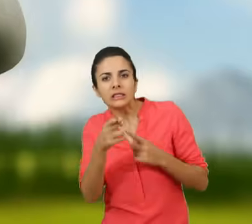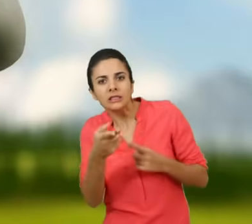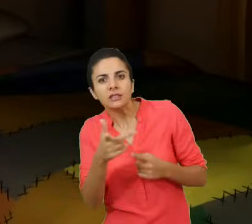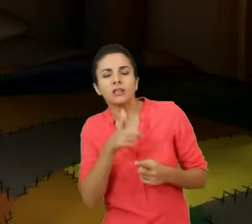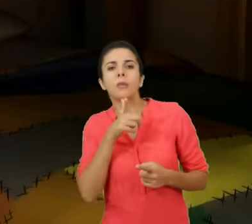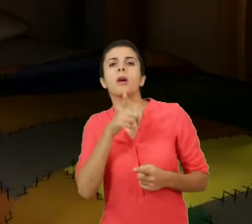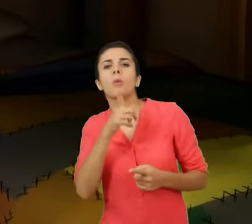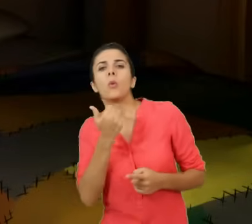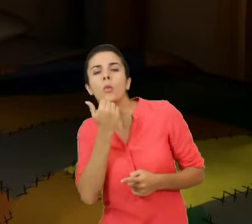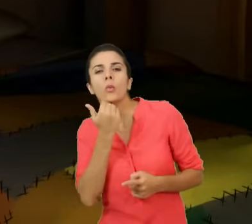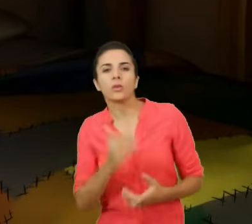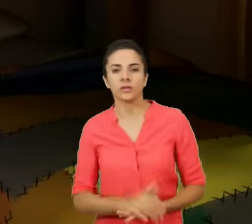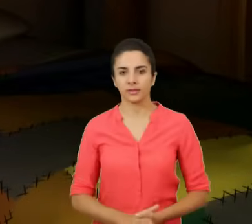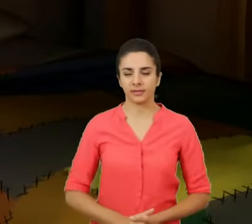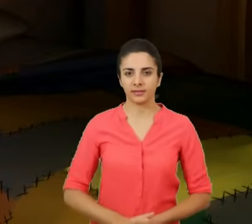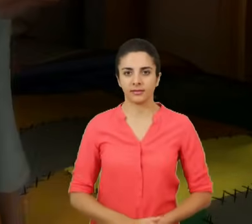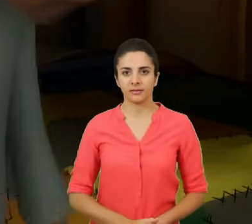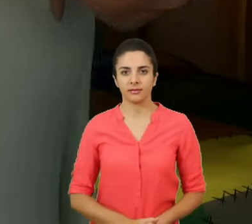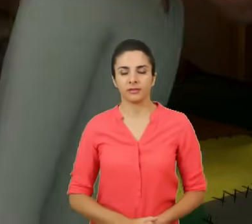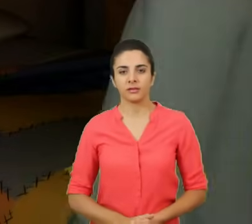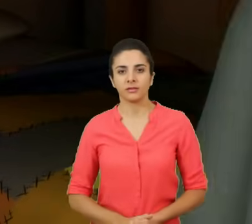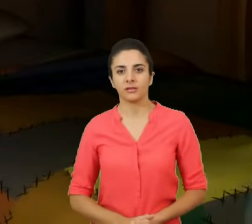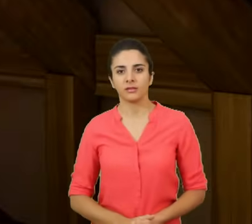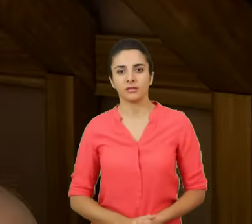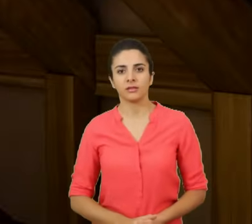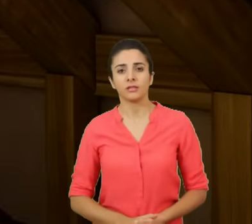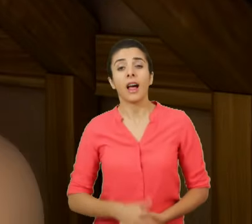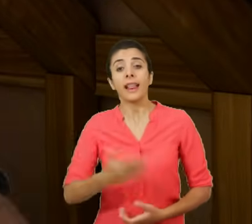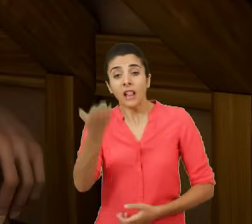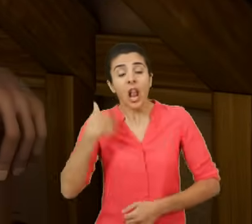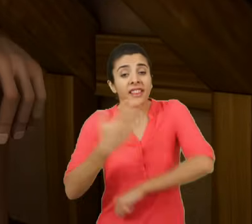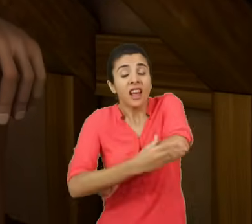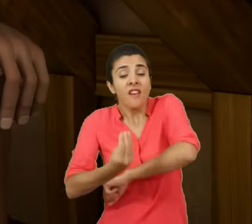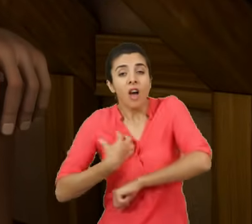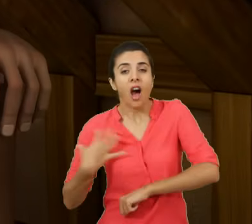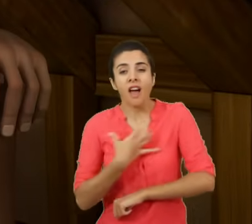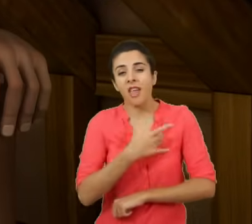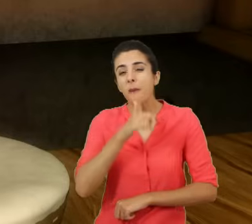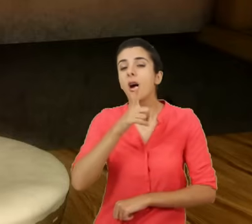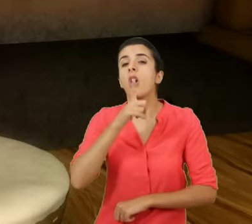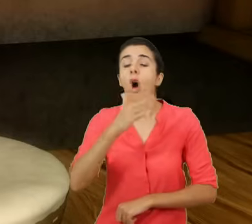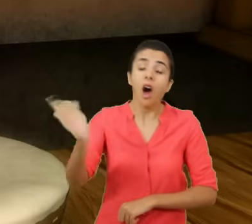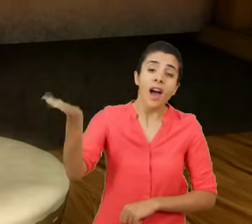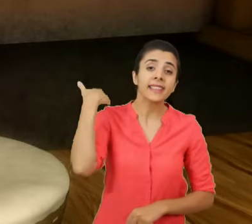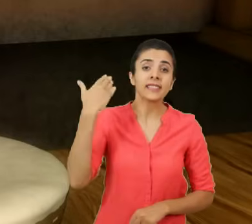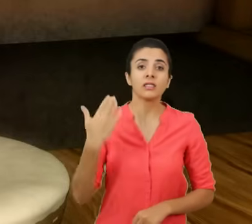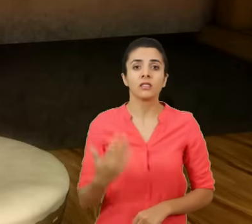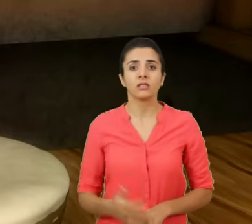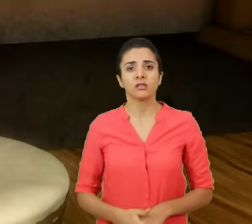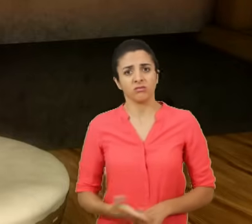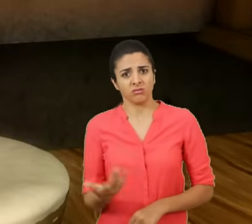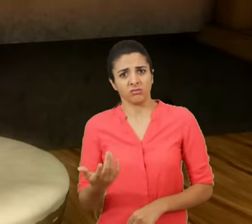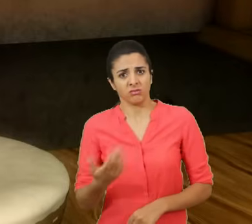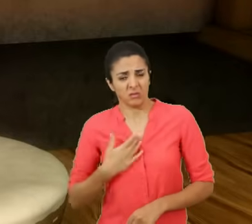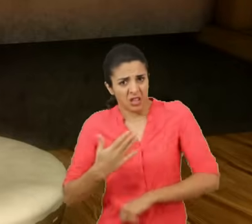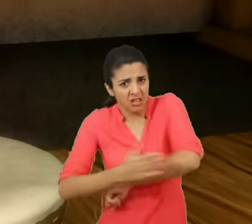Horoz boğazını tuttu. Gel şu sebzeleri çapalamama yardım et. Hadi. Giyindi. Sebzeleri çapalamak